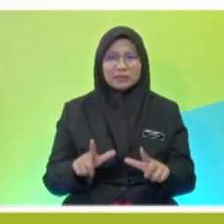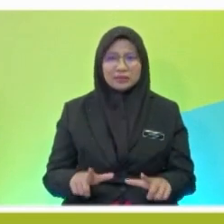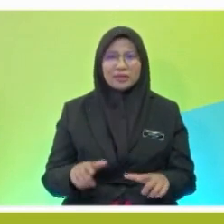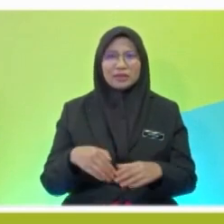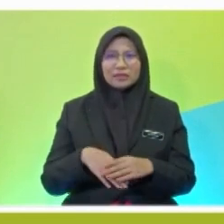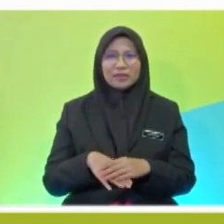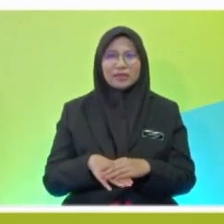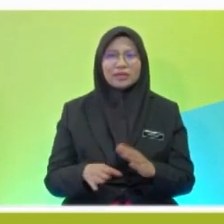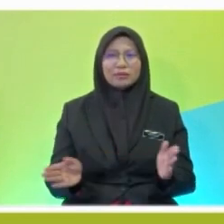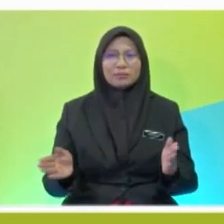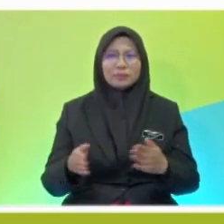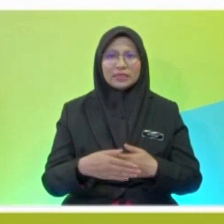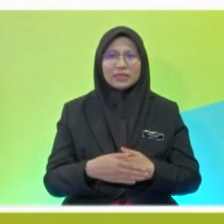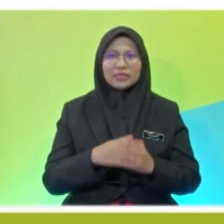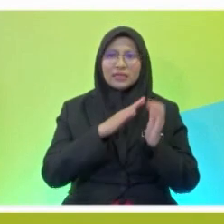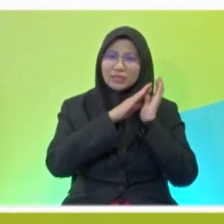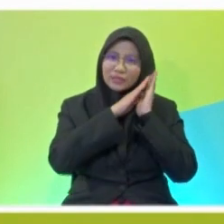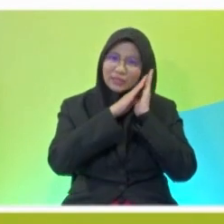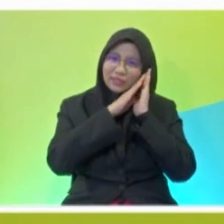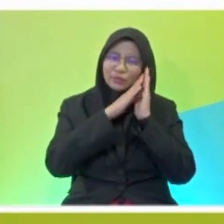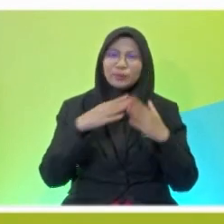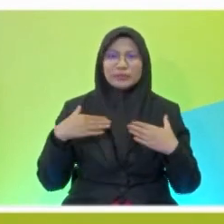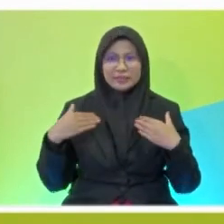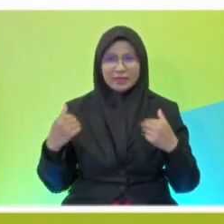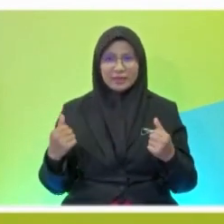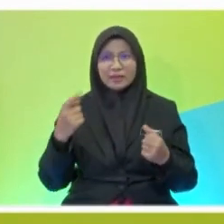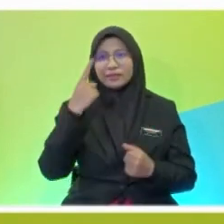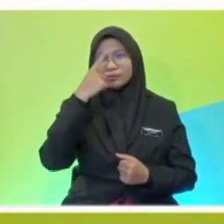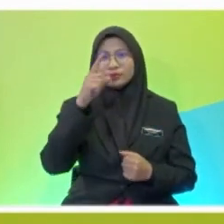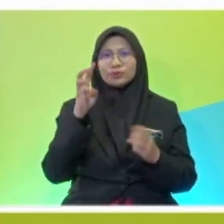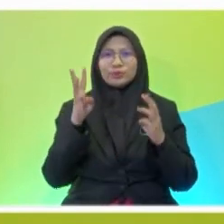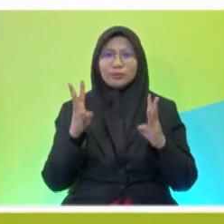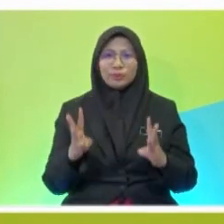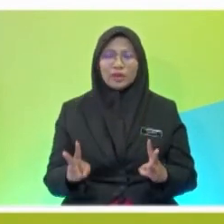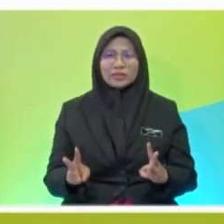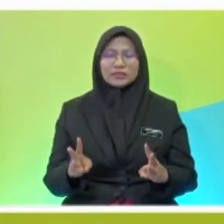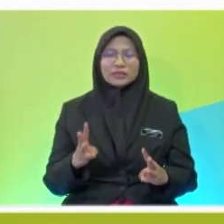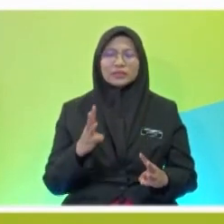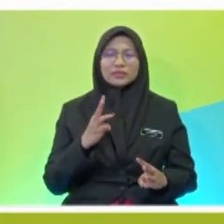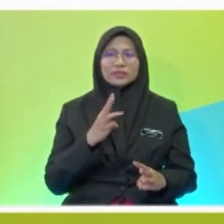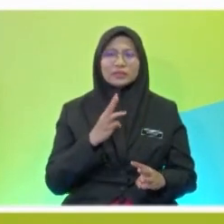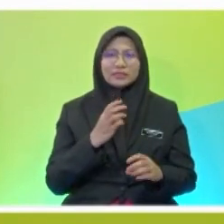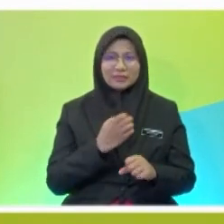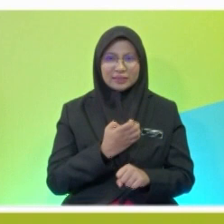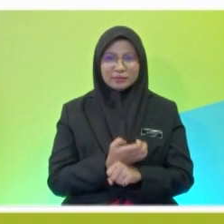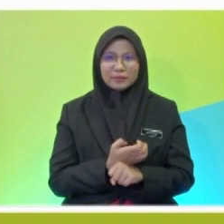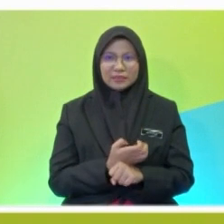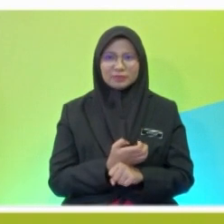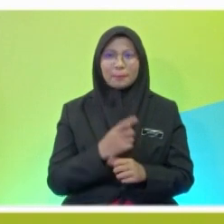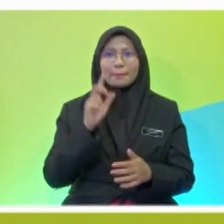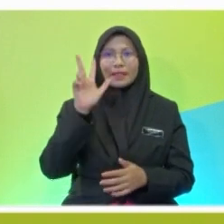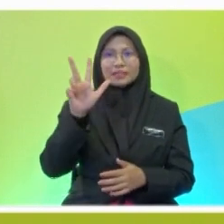bilik tidur sehat warga emas ya Jadi kita lihat Apa kemungkinan soal lain ada dan jawabannya 3 kelemahan bilik